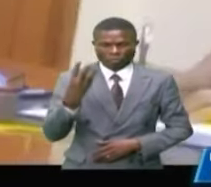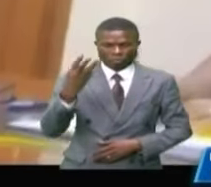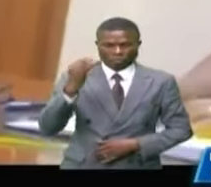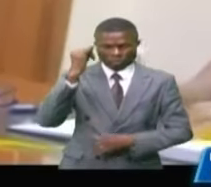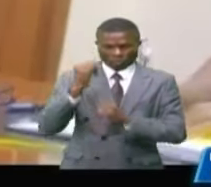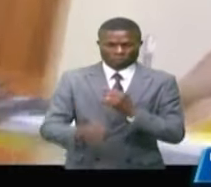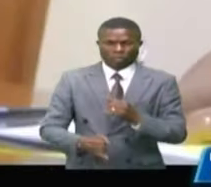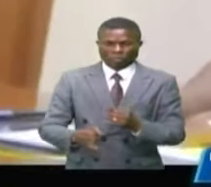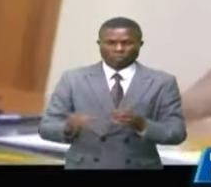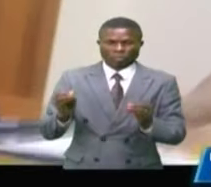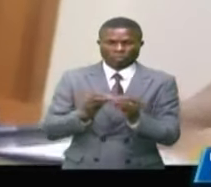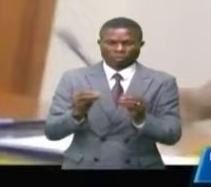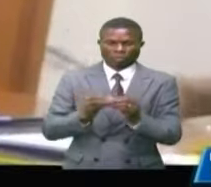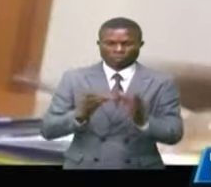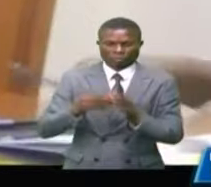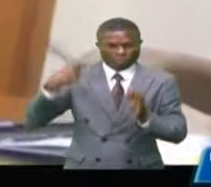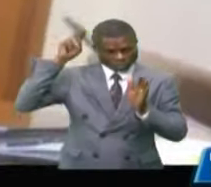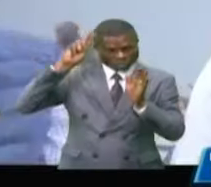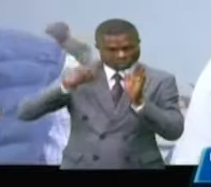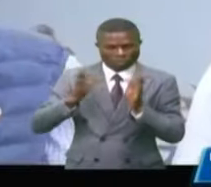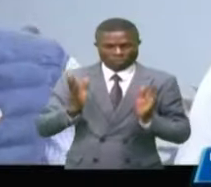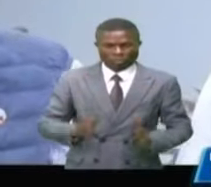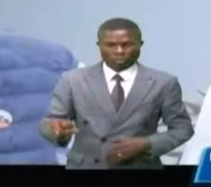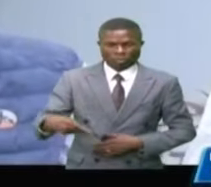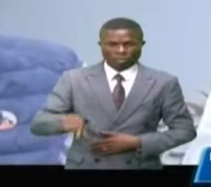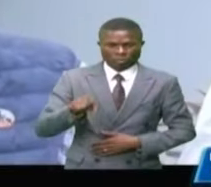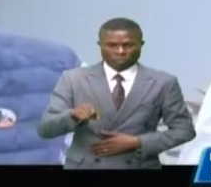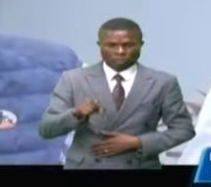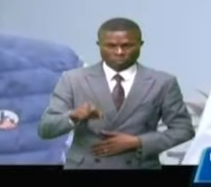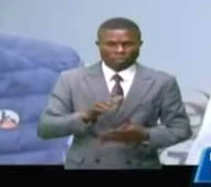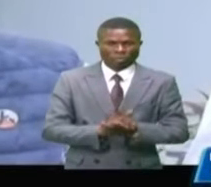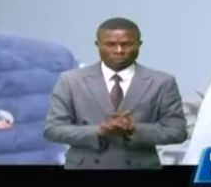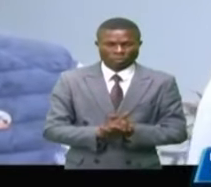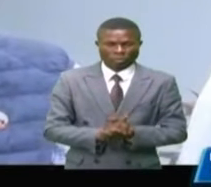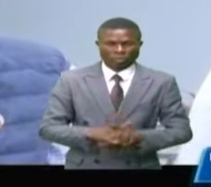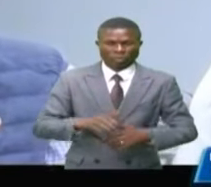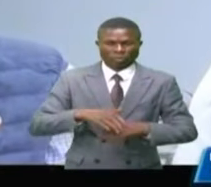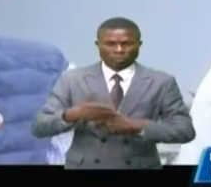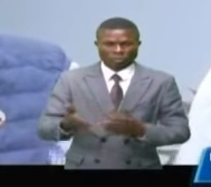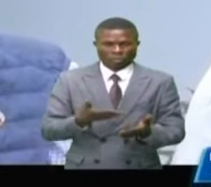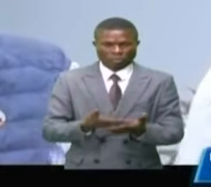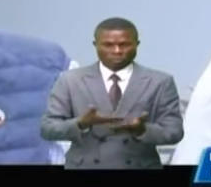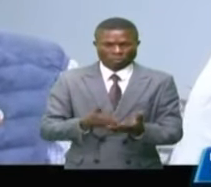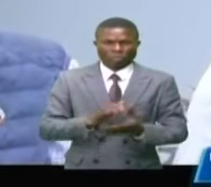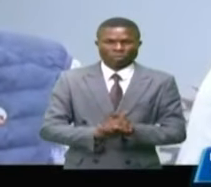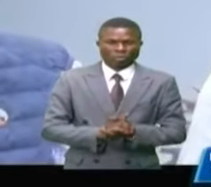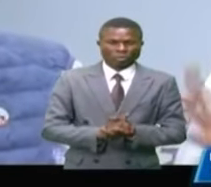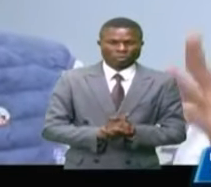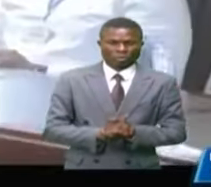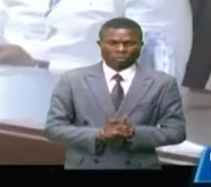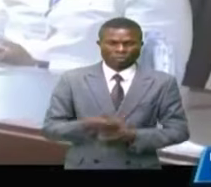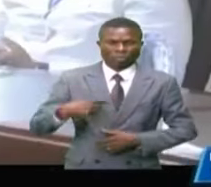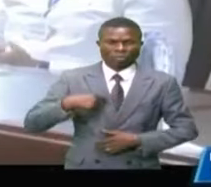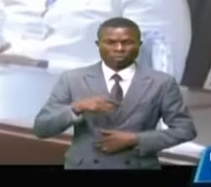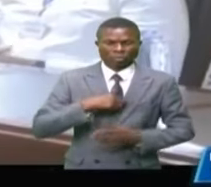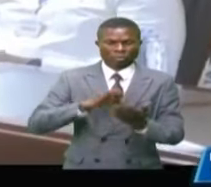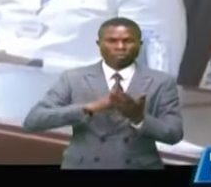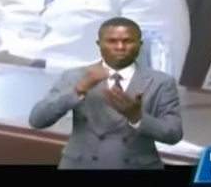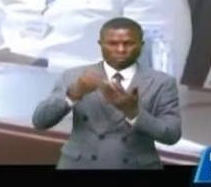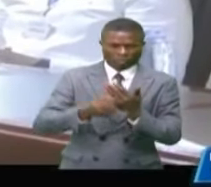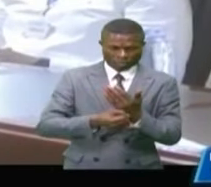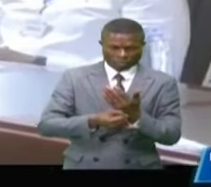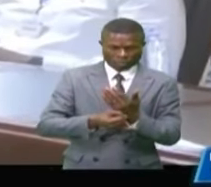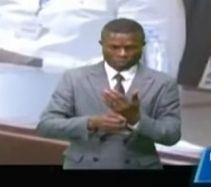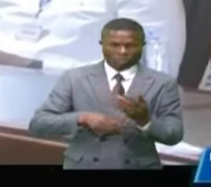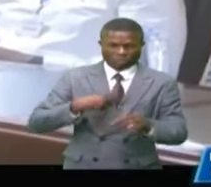d'une audience avec le gouverneur de province. Nous sommes un producteur indépendant d'énergie et nous avons un projet que nous sommes en train